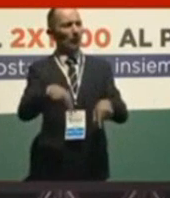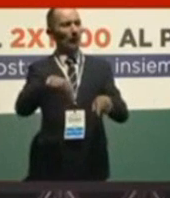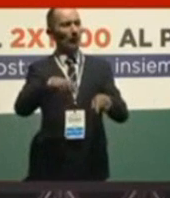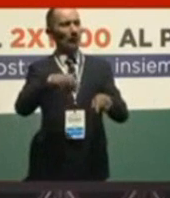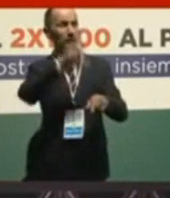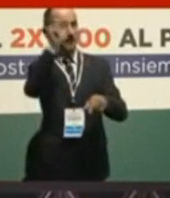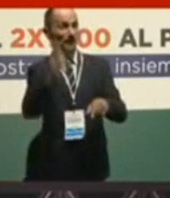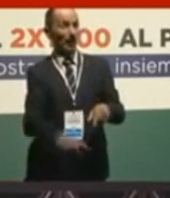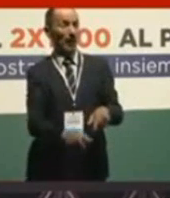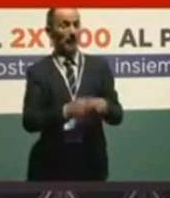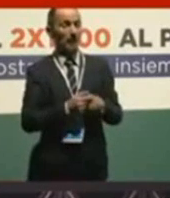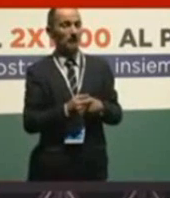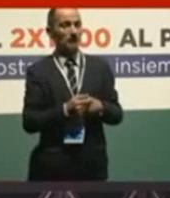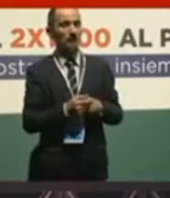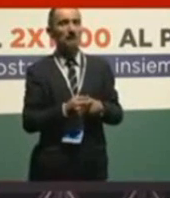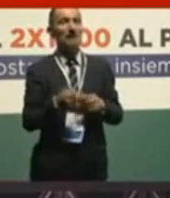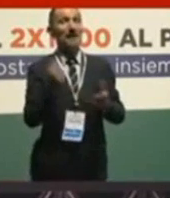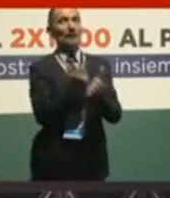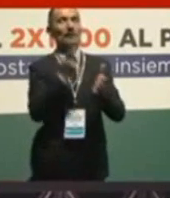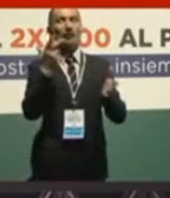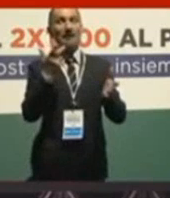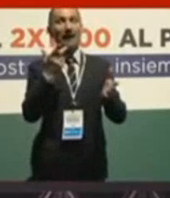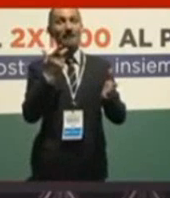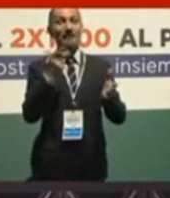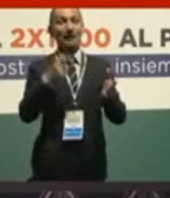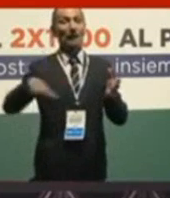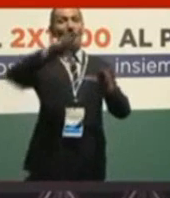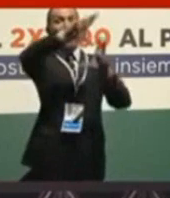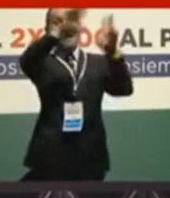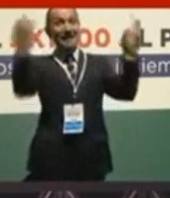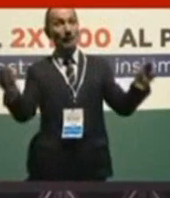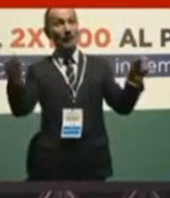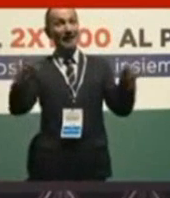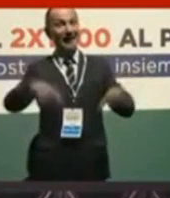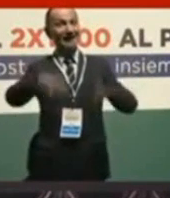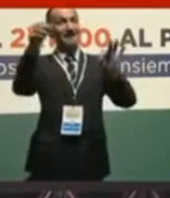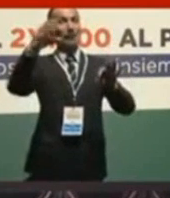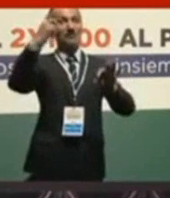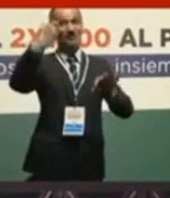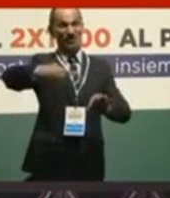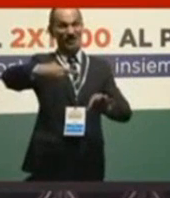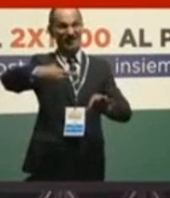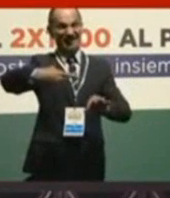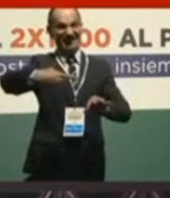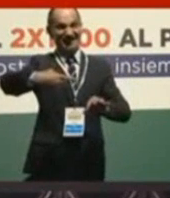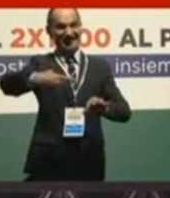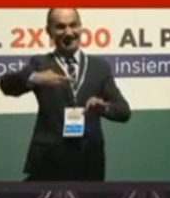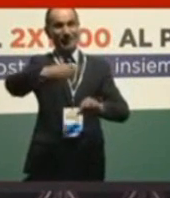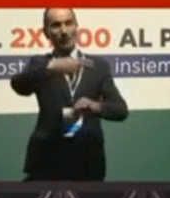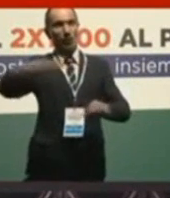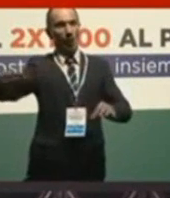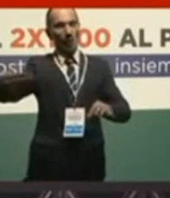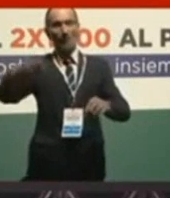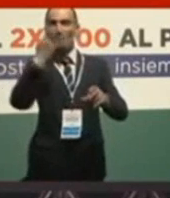paese, in una importante città della Liguria che inizia con G, che, non voglio fare